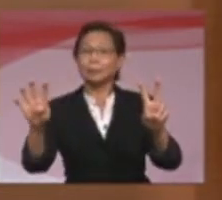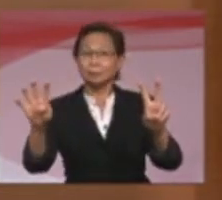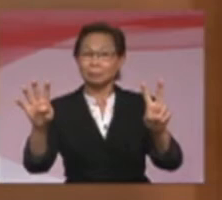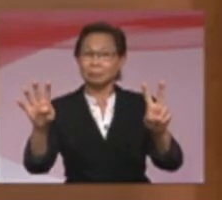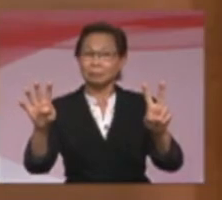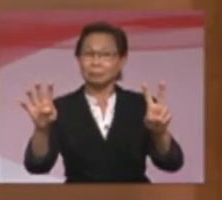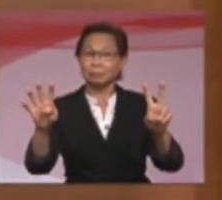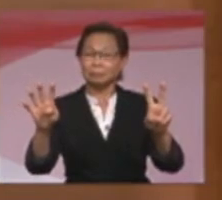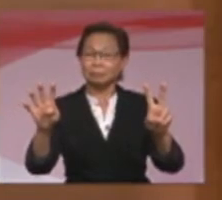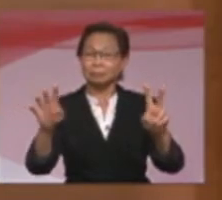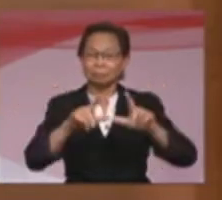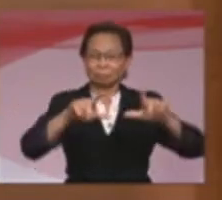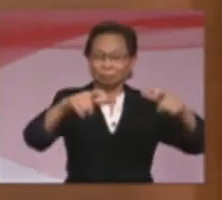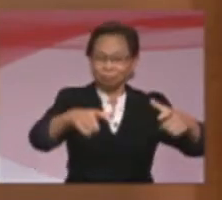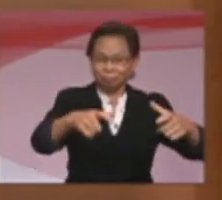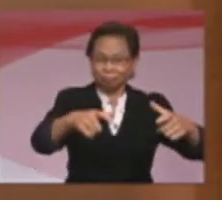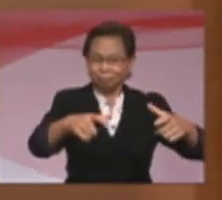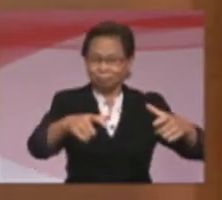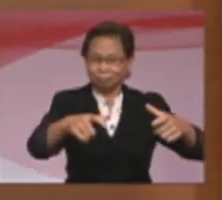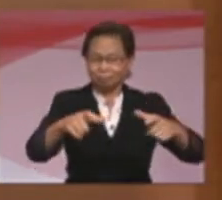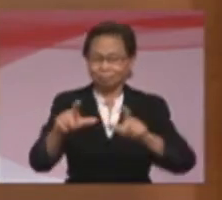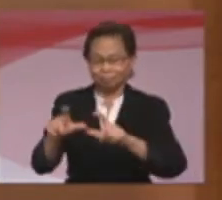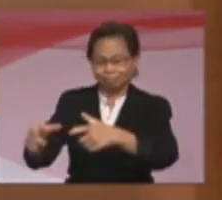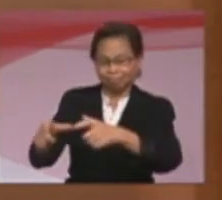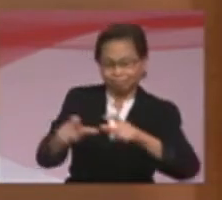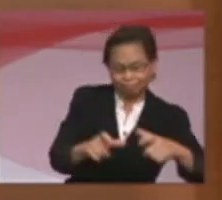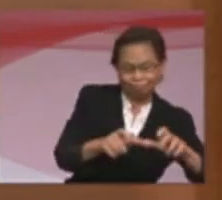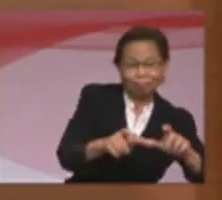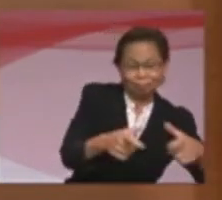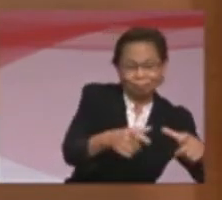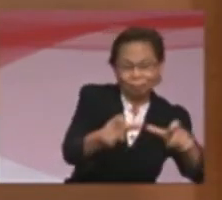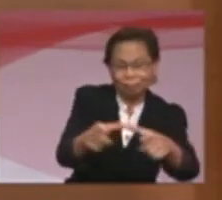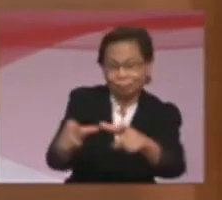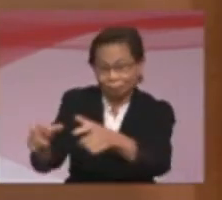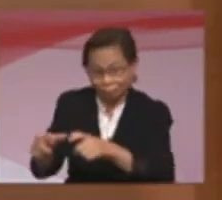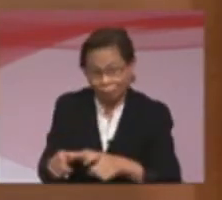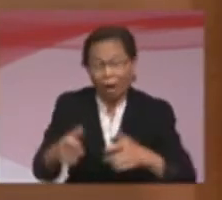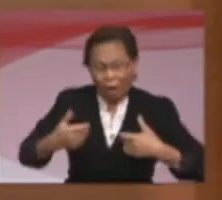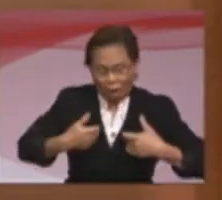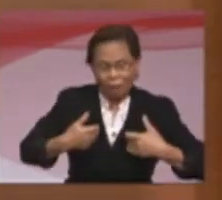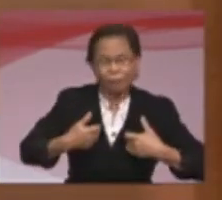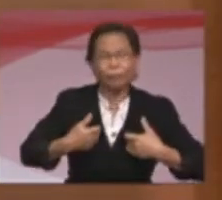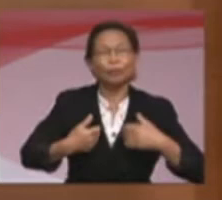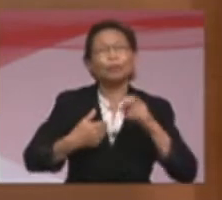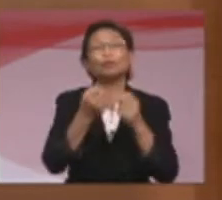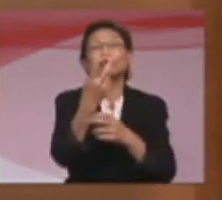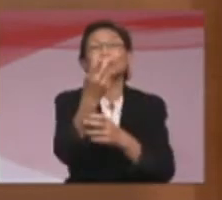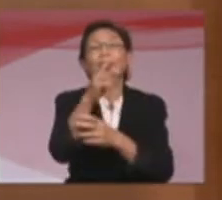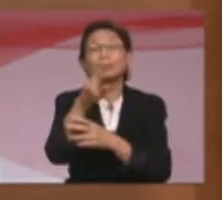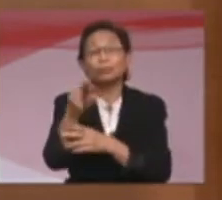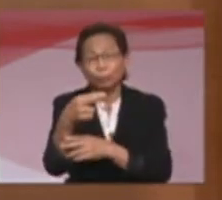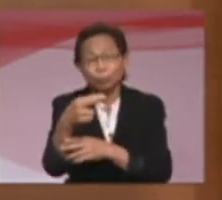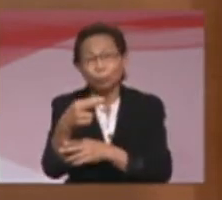2,844 pasukan pematuhan yang terdiri daripada